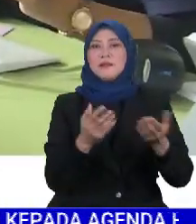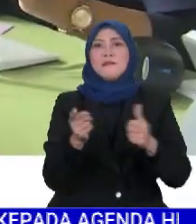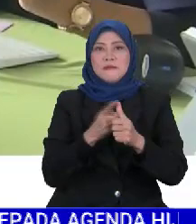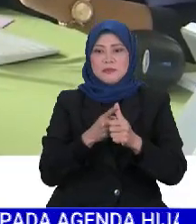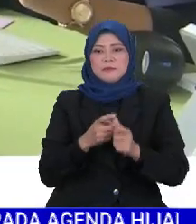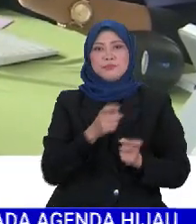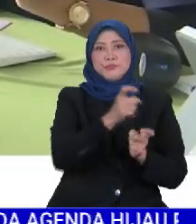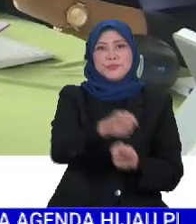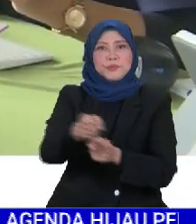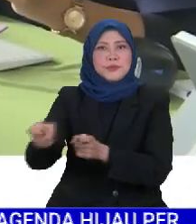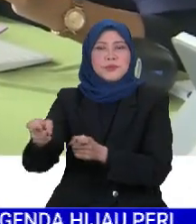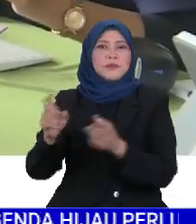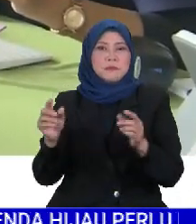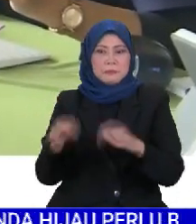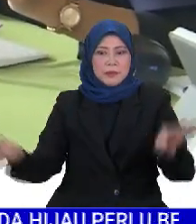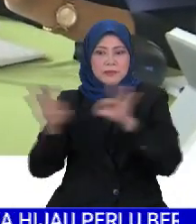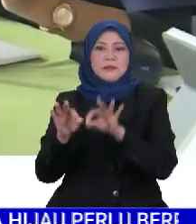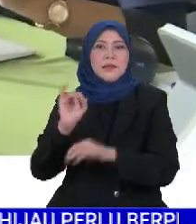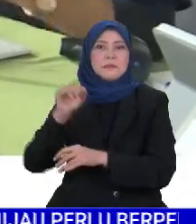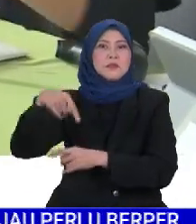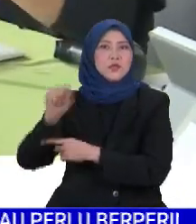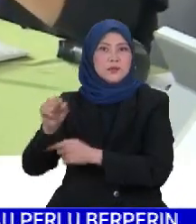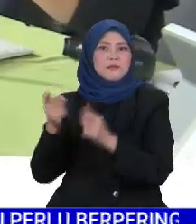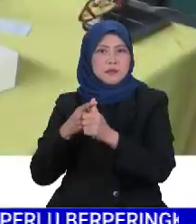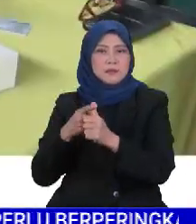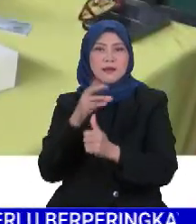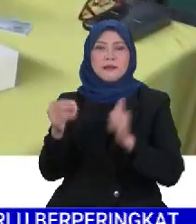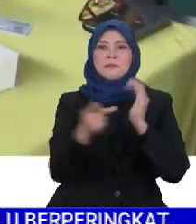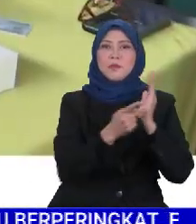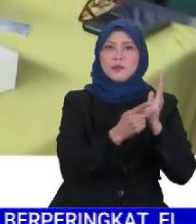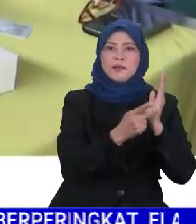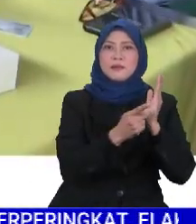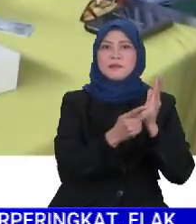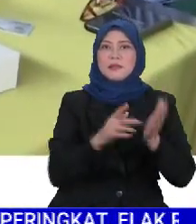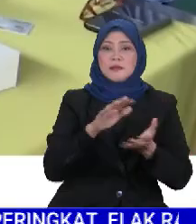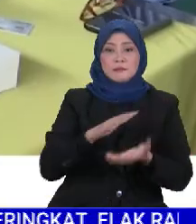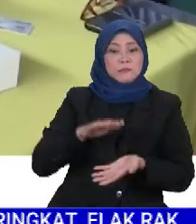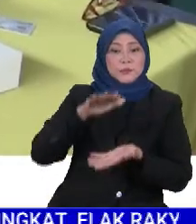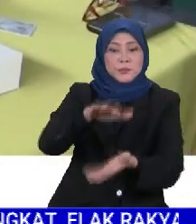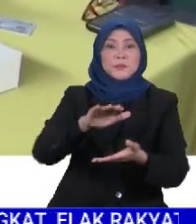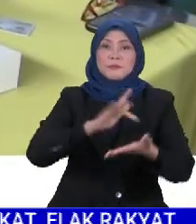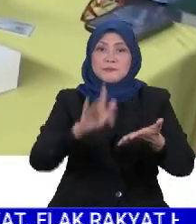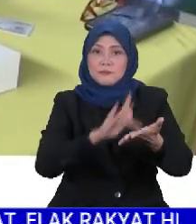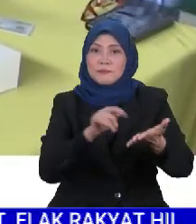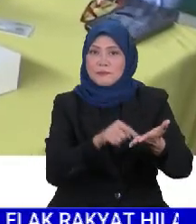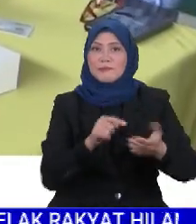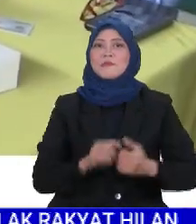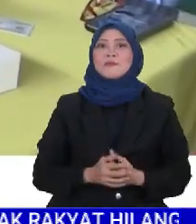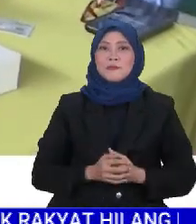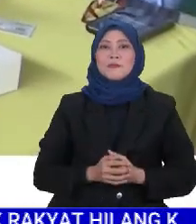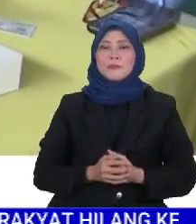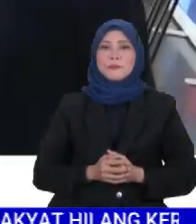mendahulukan IPG dan juga politeknik dan sebagainya. Kuncinya, saya